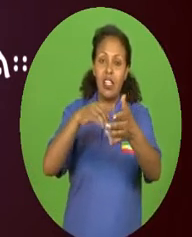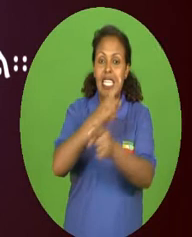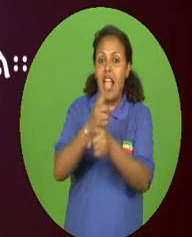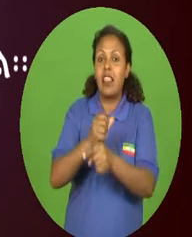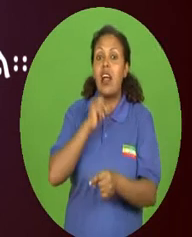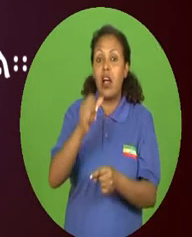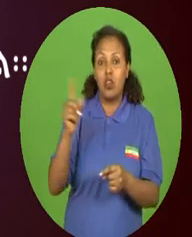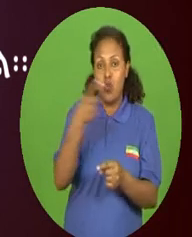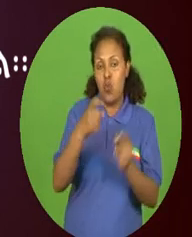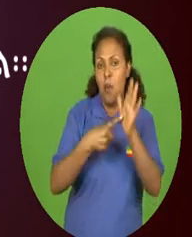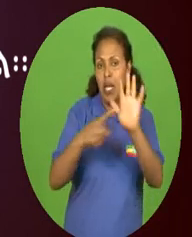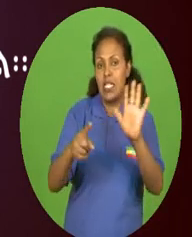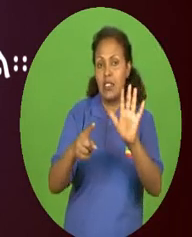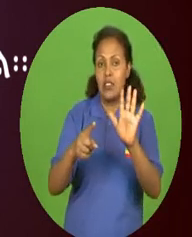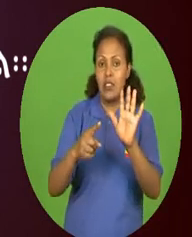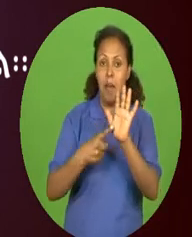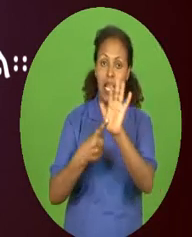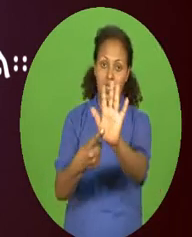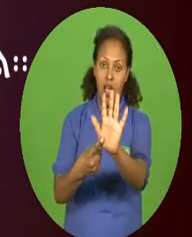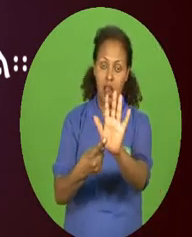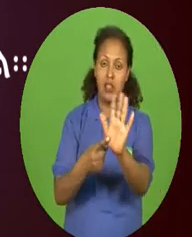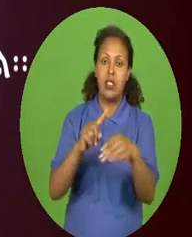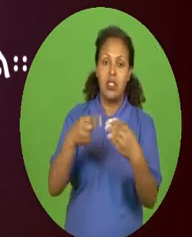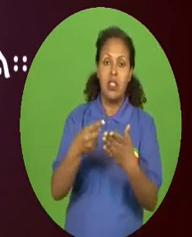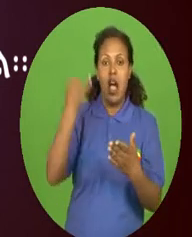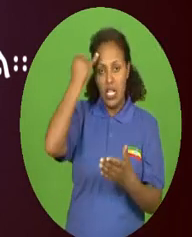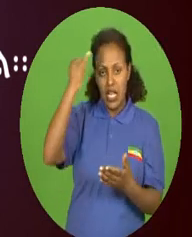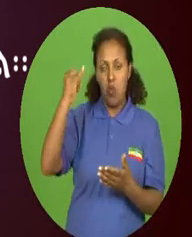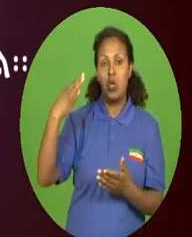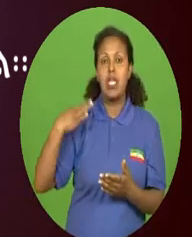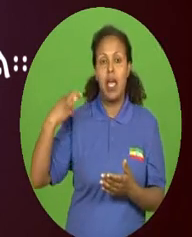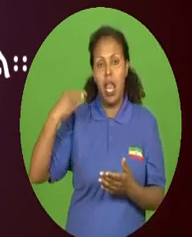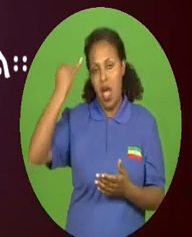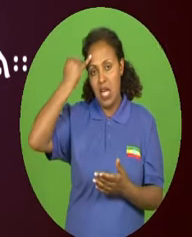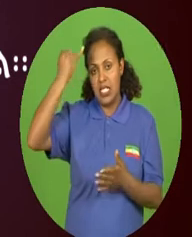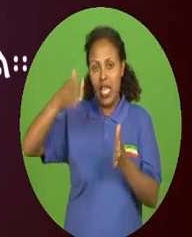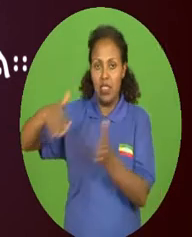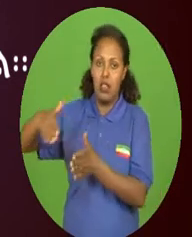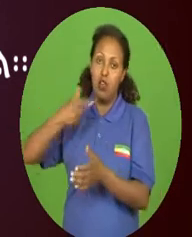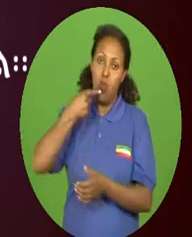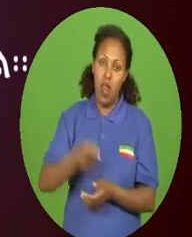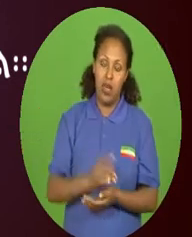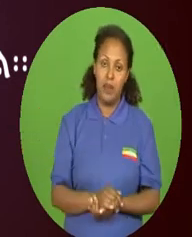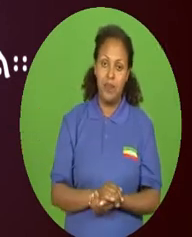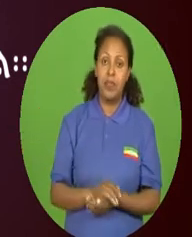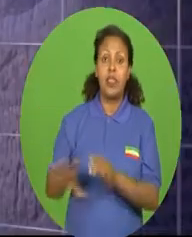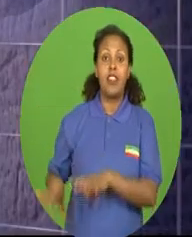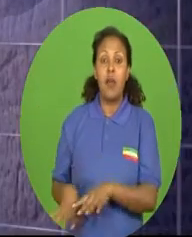በጥናት ያልተረጋገጠ መሆኑን በግልጽ ያመለክታል። በመሆኑም ሐሳቡን የግል አስተያየት